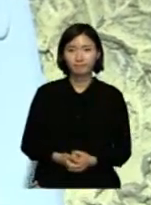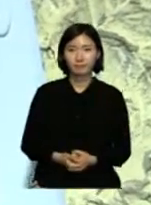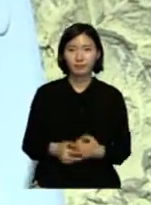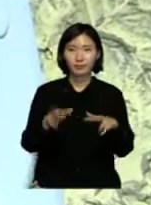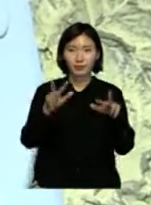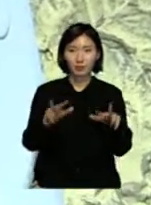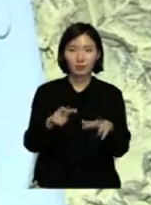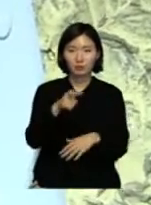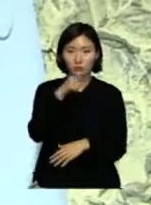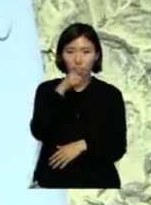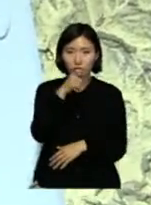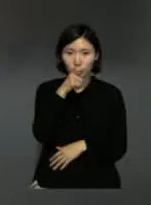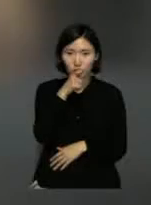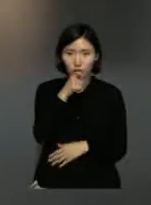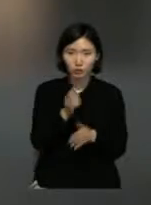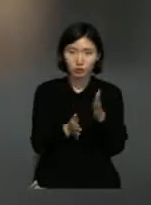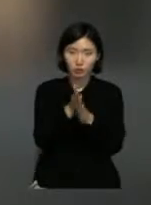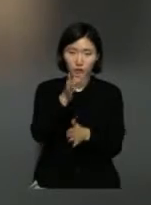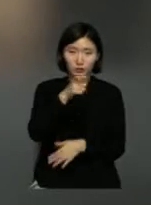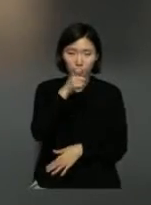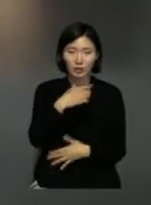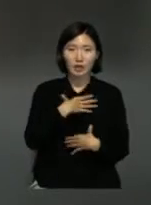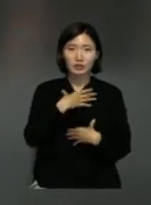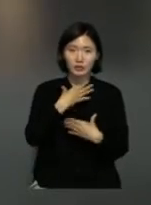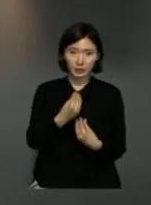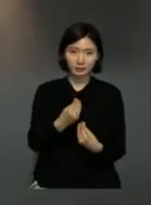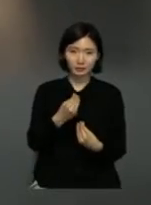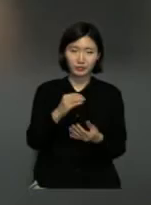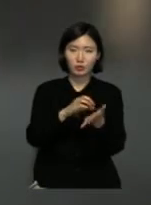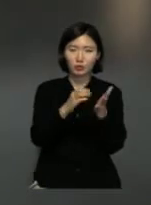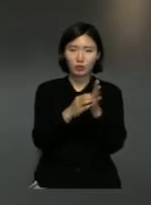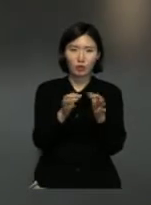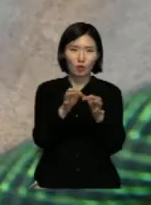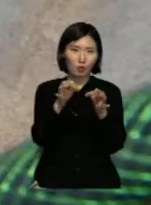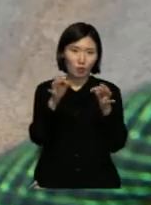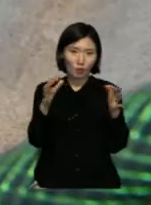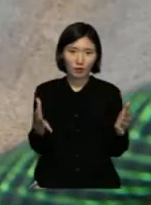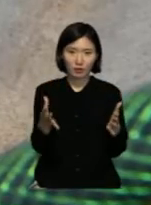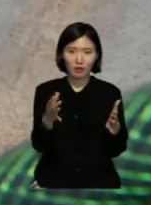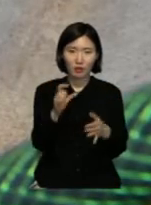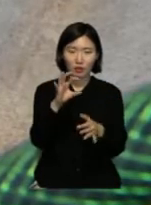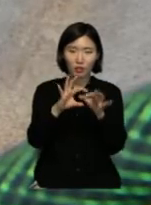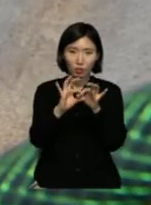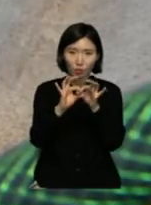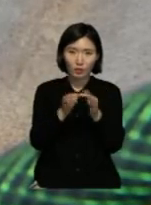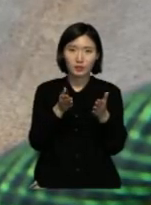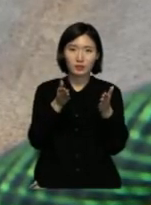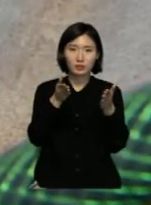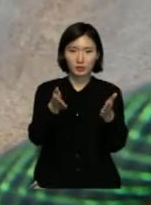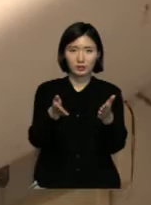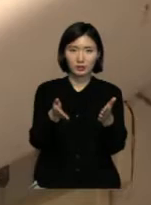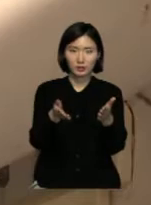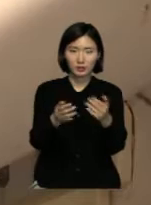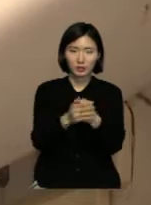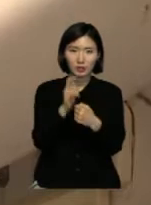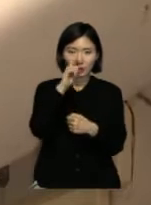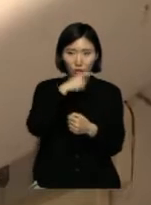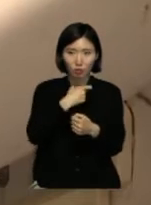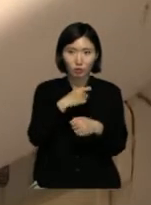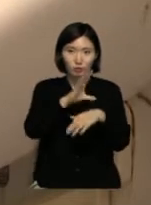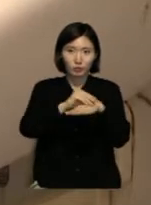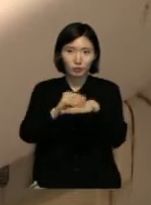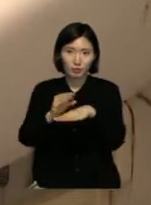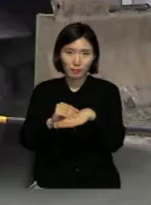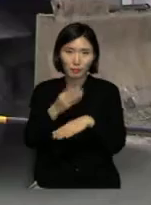현재 수돗물은 안심하고 마셔도 될 수준. 하지만 오래된 배관을 거치며 유해물질이 유입될 가능성은 배제할 수